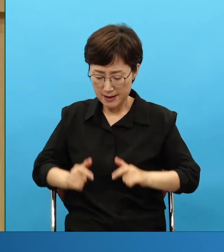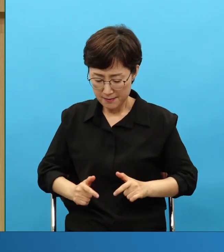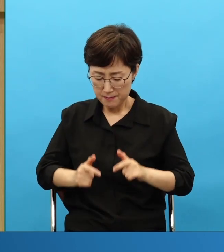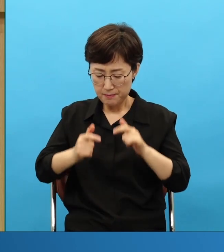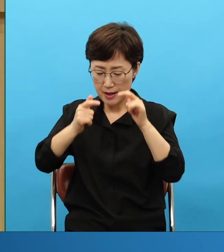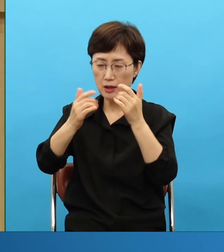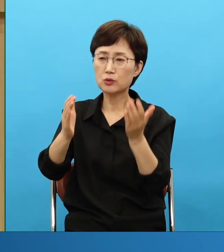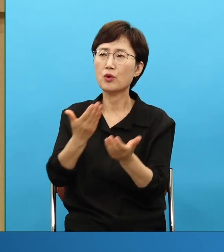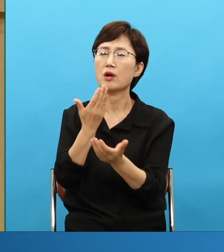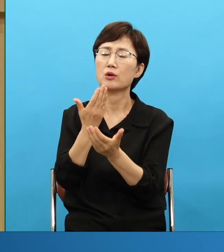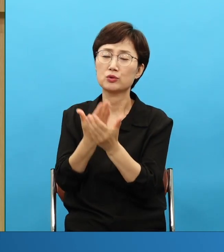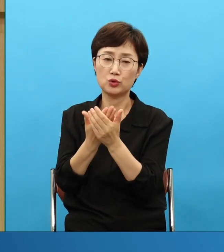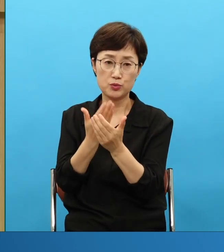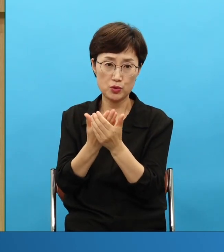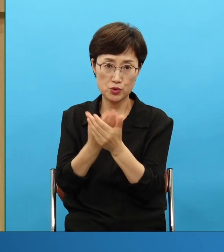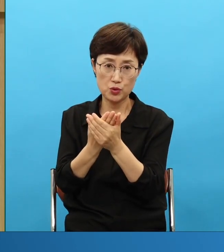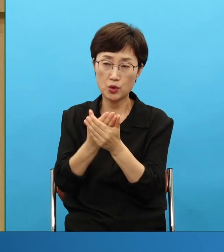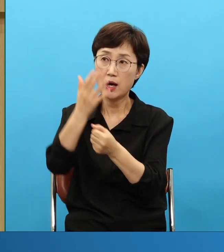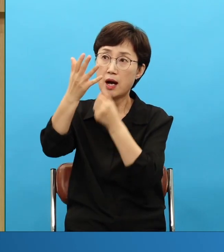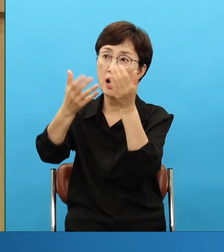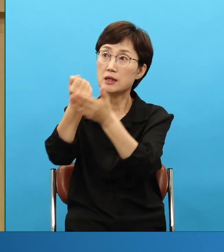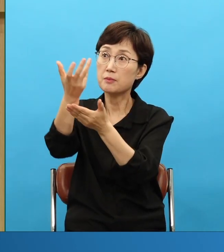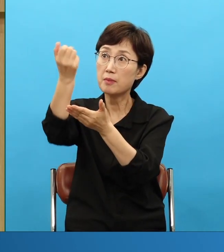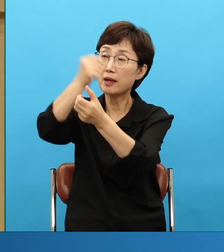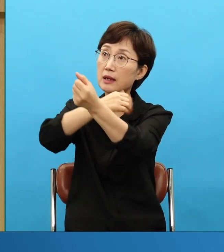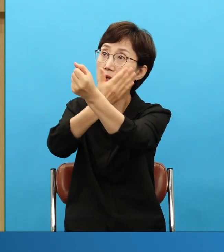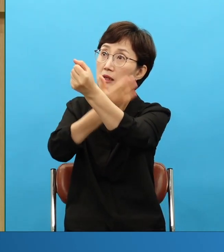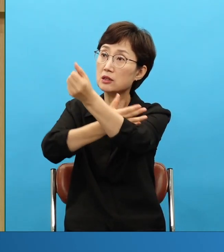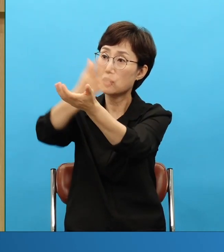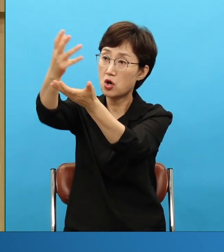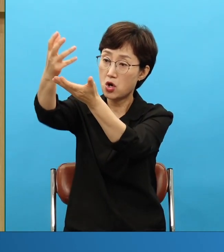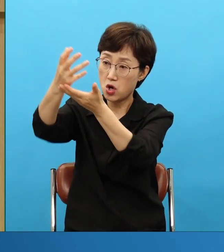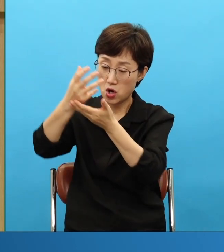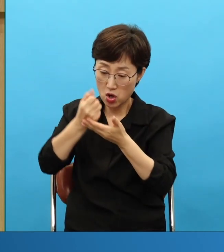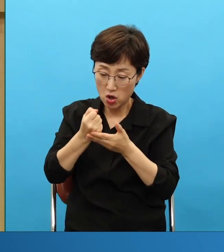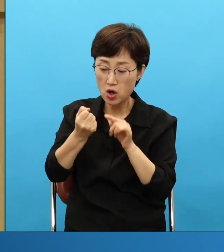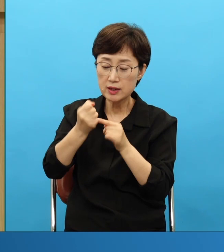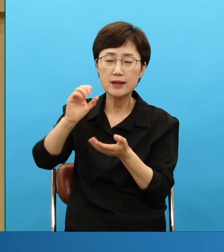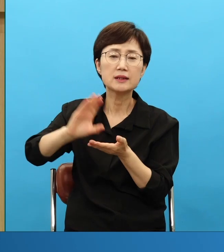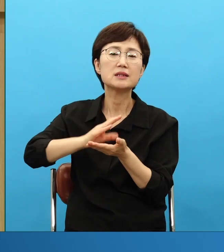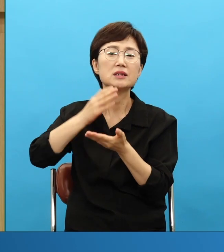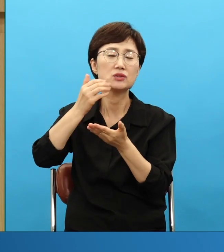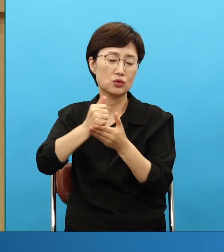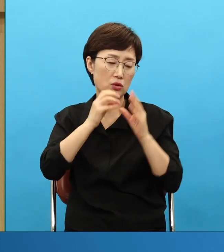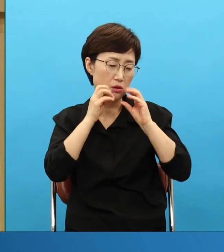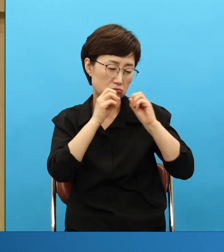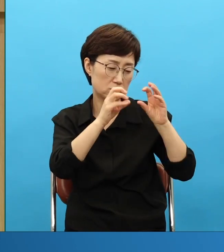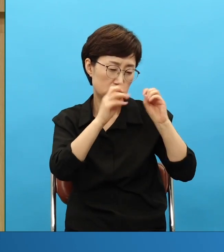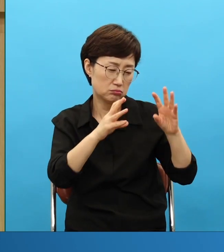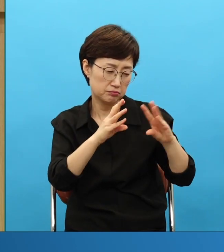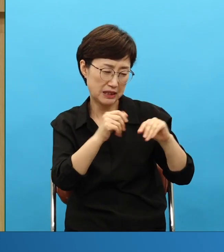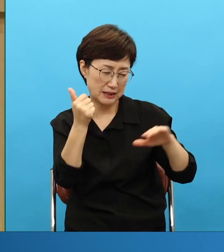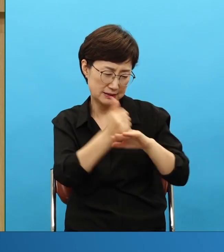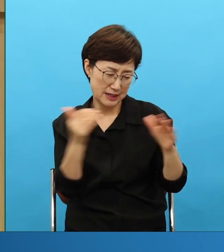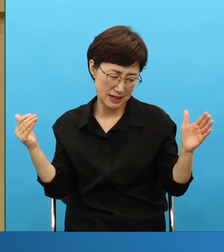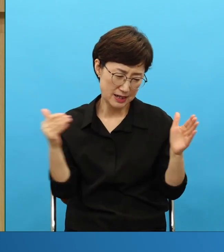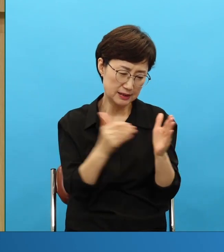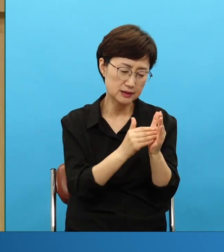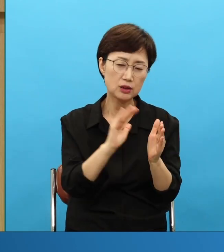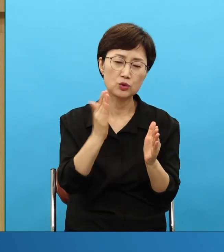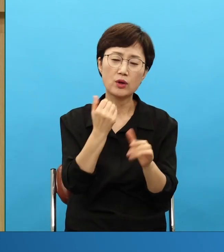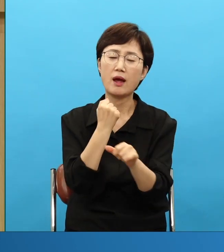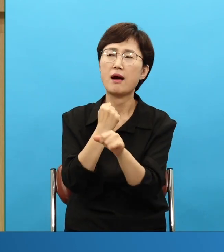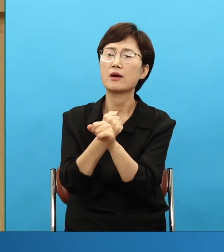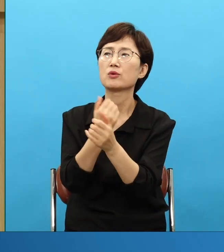바랍니다. 그리고 하나님의 능력을 땅끝까지 그리스도를 증거하게 하옵소서. May God grant us